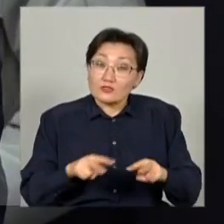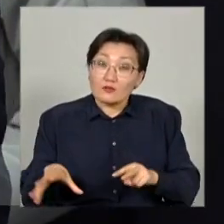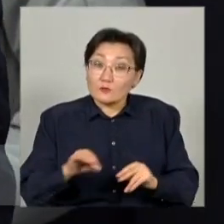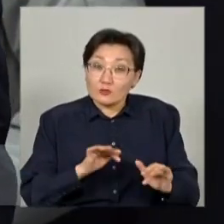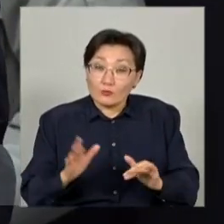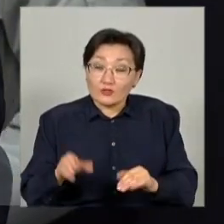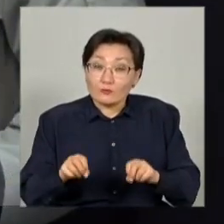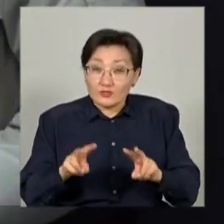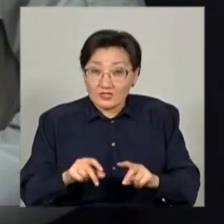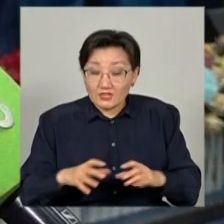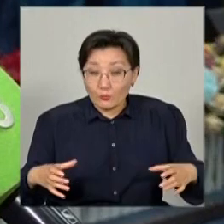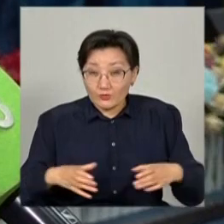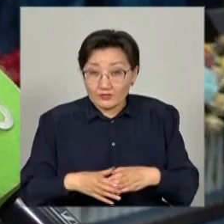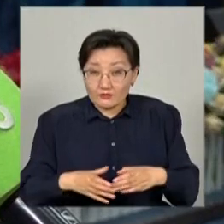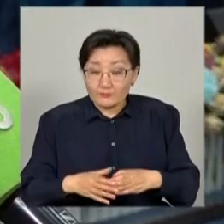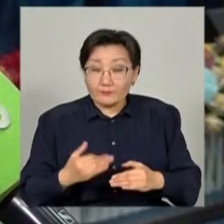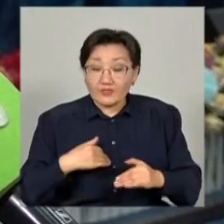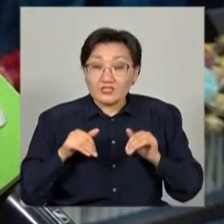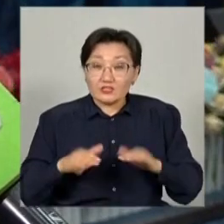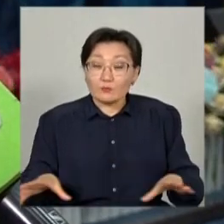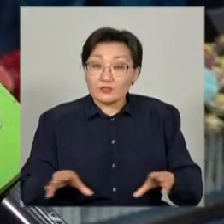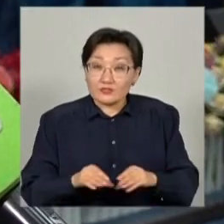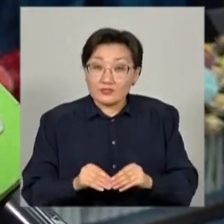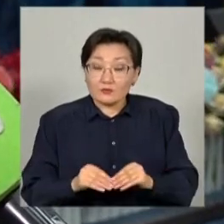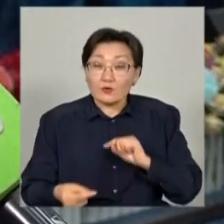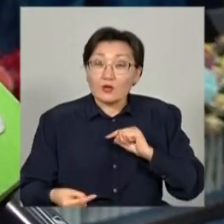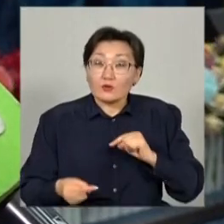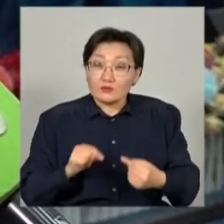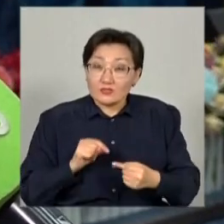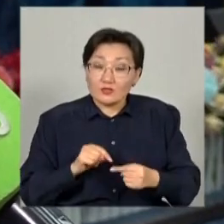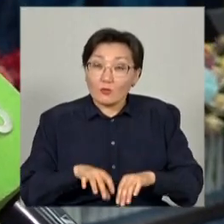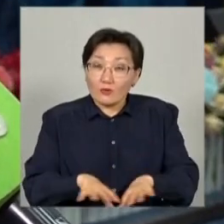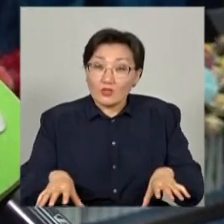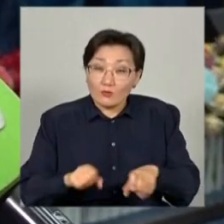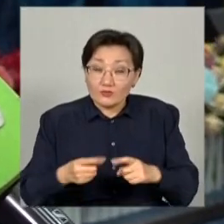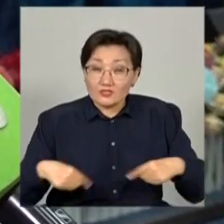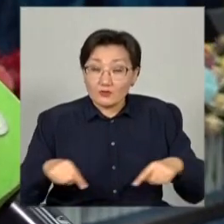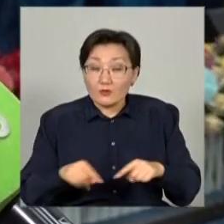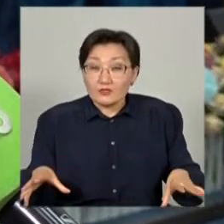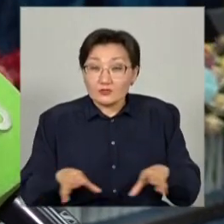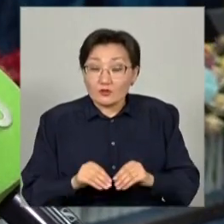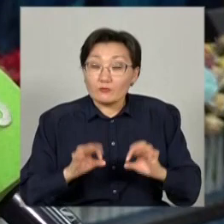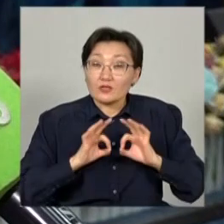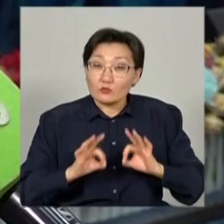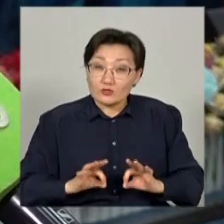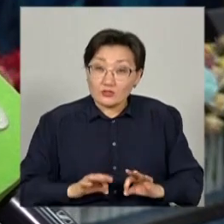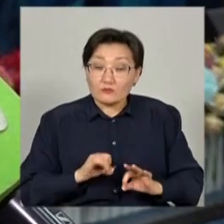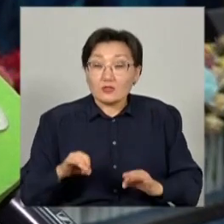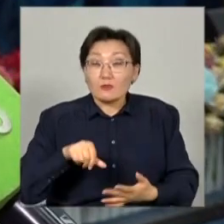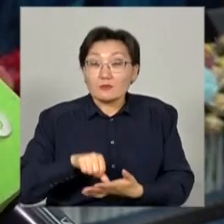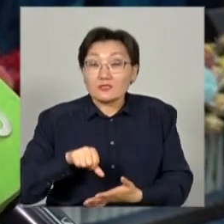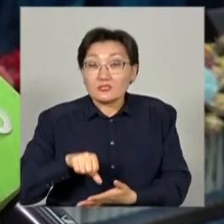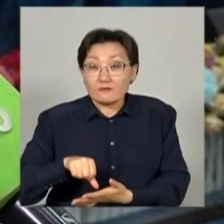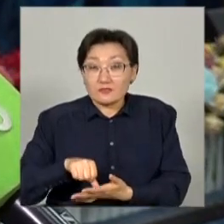процесс будет специальная группа. Приняли решение сейчас совместно с антимонопольным органом, совместно с прокуратурой и